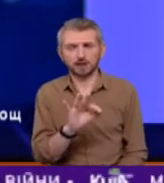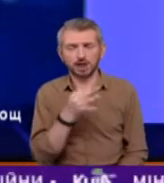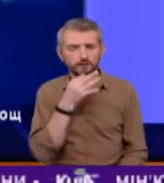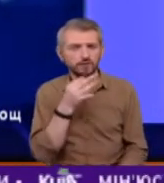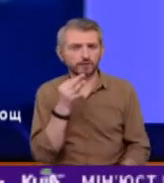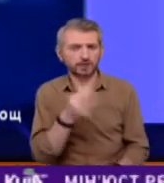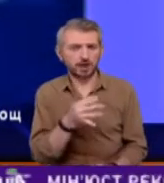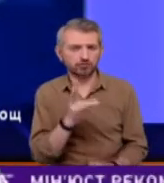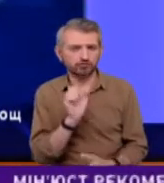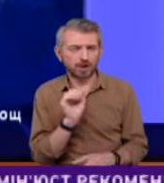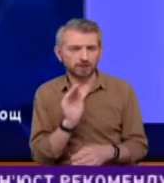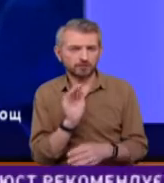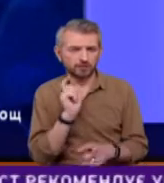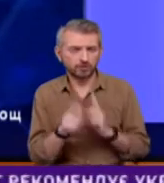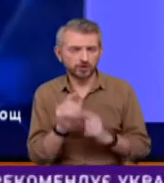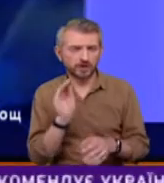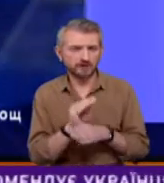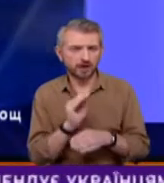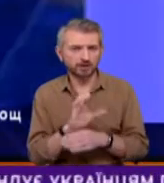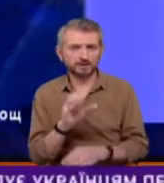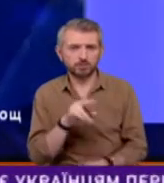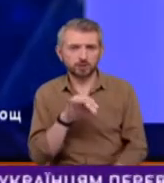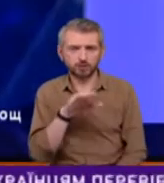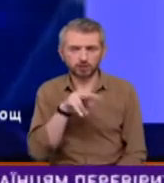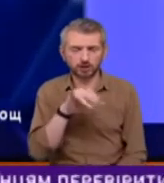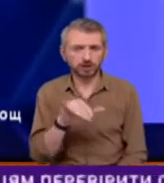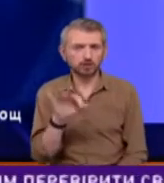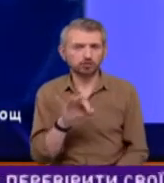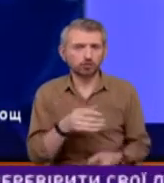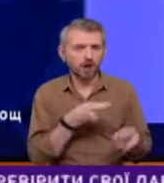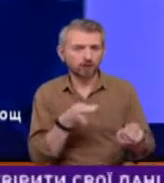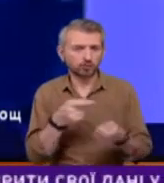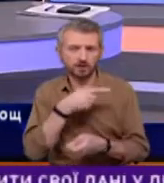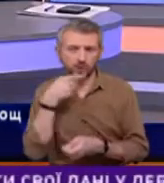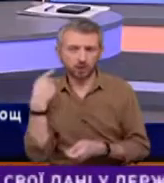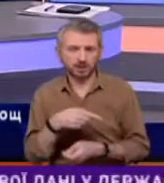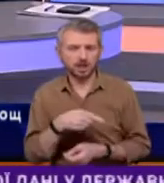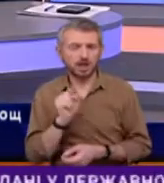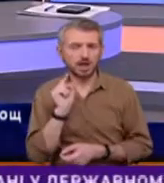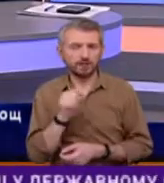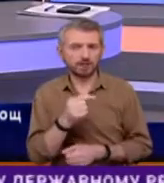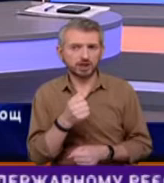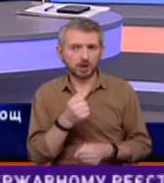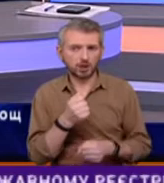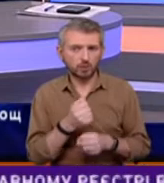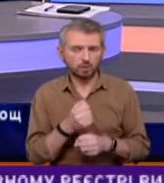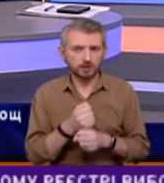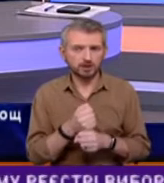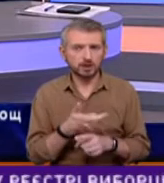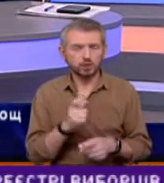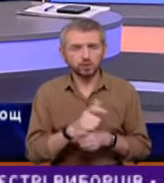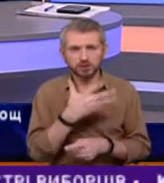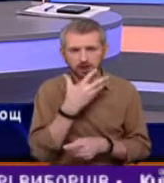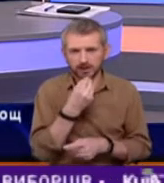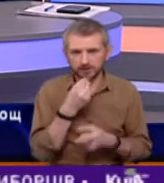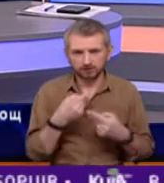відповідаючи на закиди Сергія Притули щодо гастролей в Росії, вона робить, ну, дуже красиву